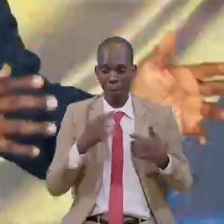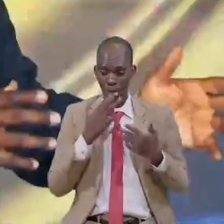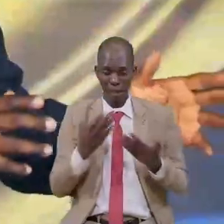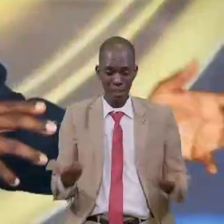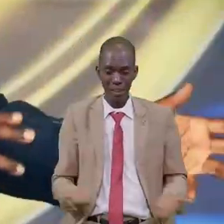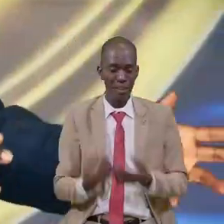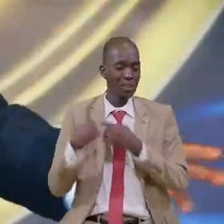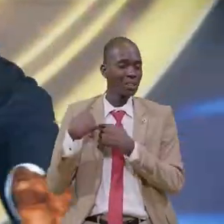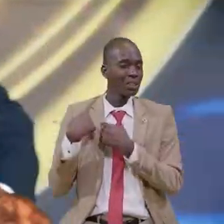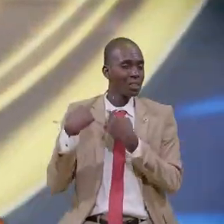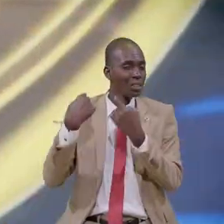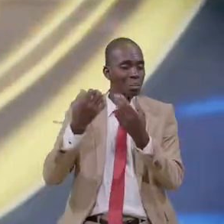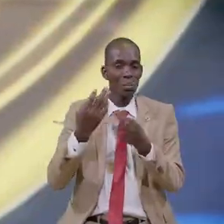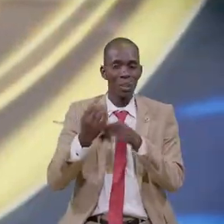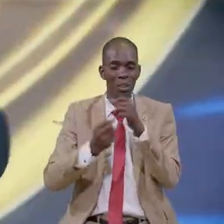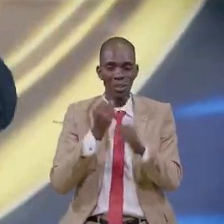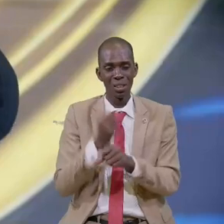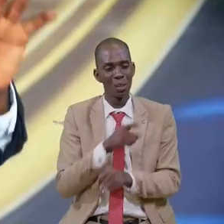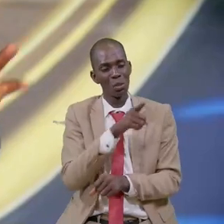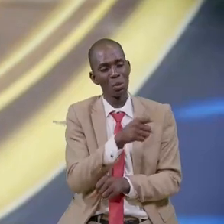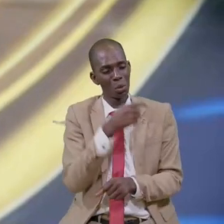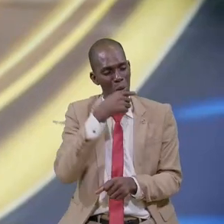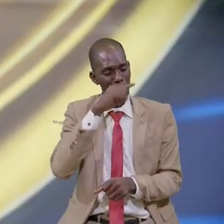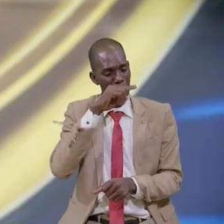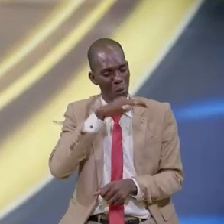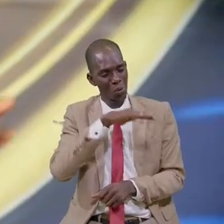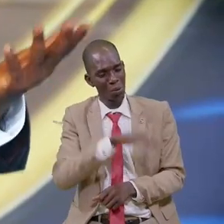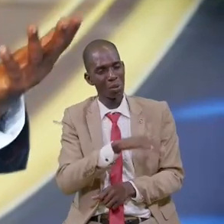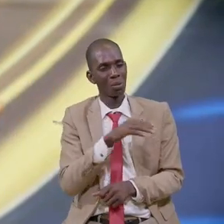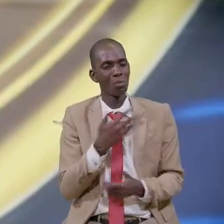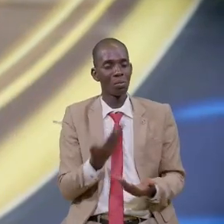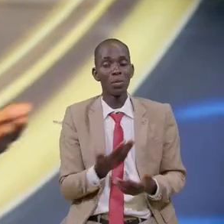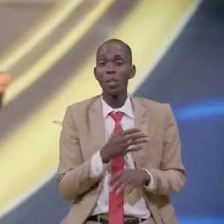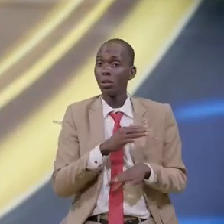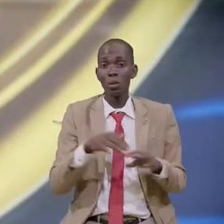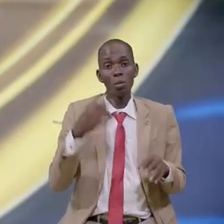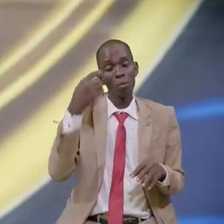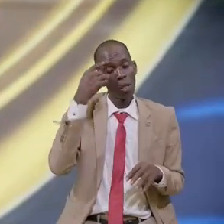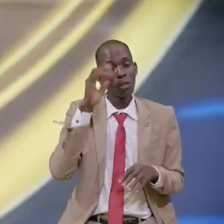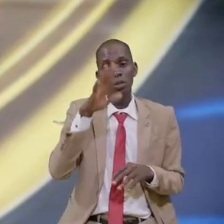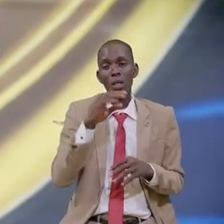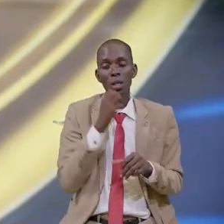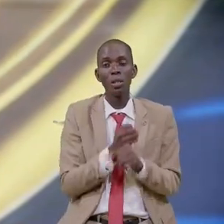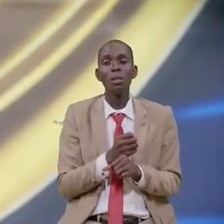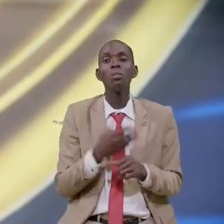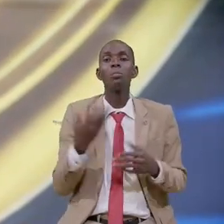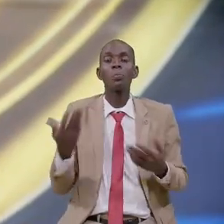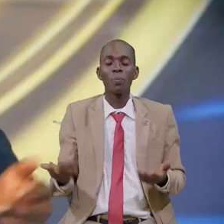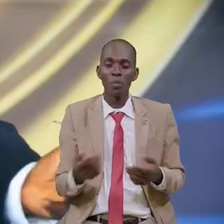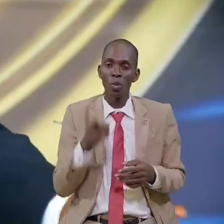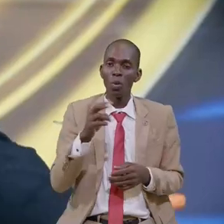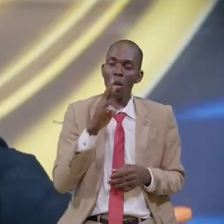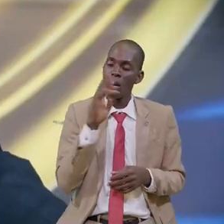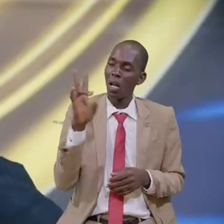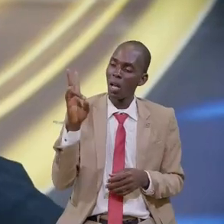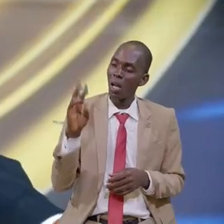des millénaires. Et maintenant, toi, tu viens, petite fille. Et ne regarde même pas ton âge de 17 ans. Ces gens